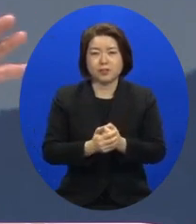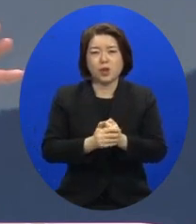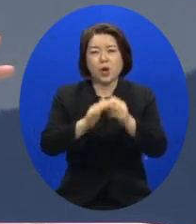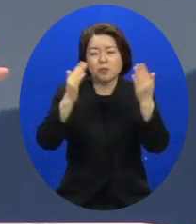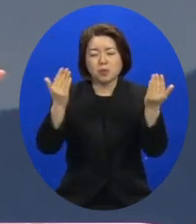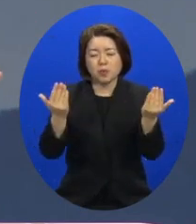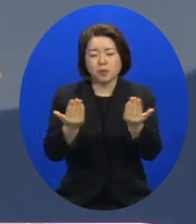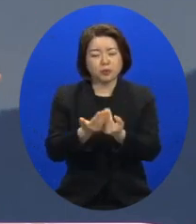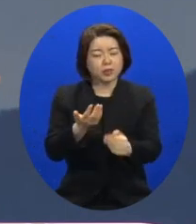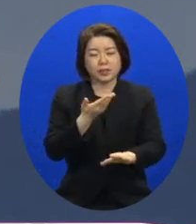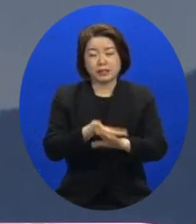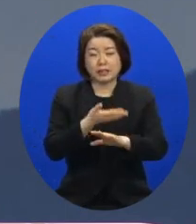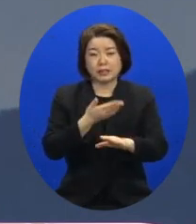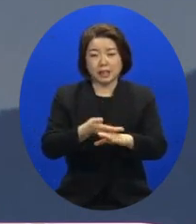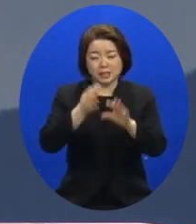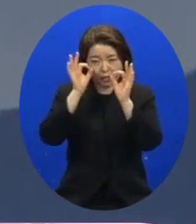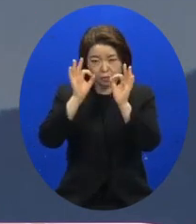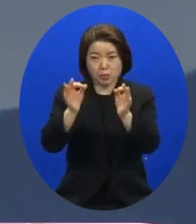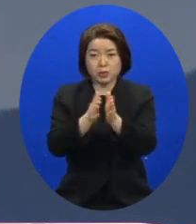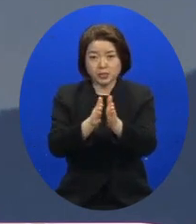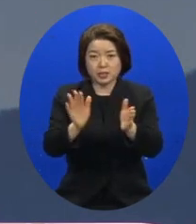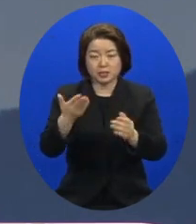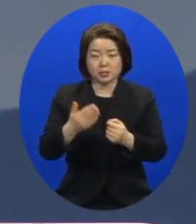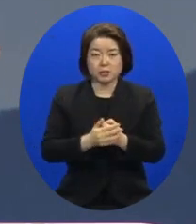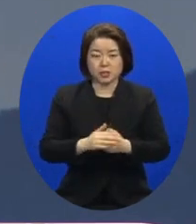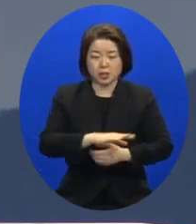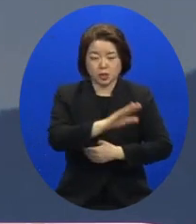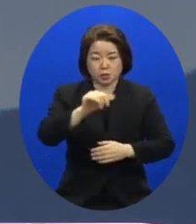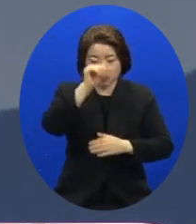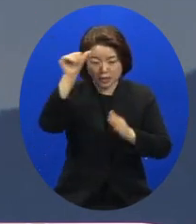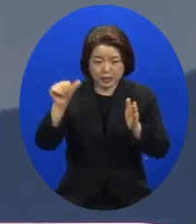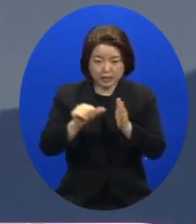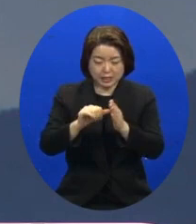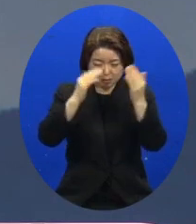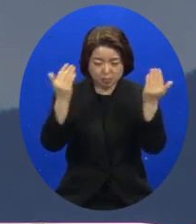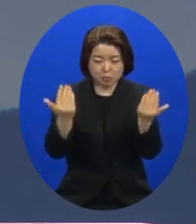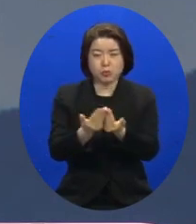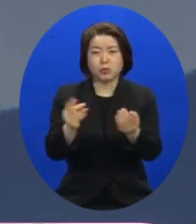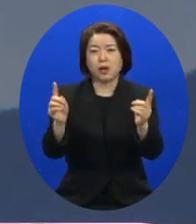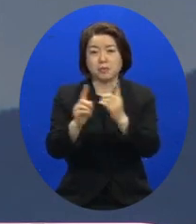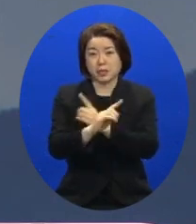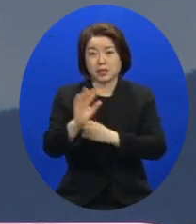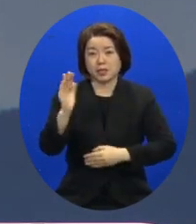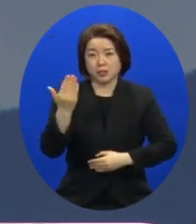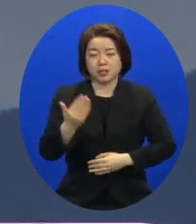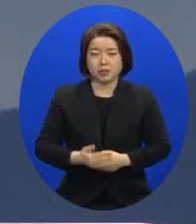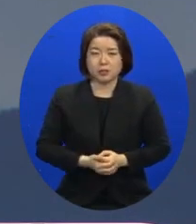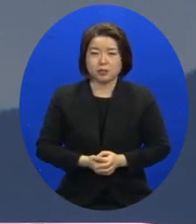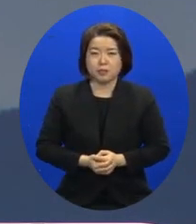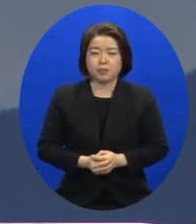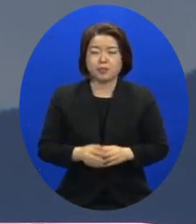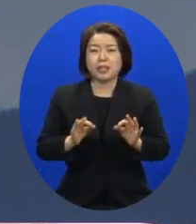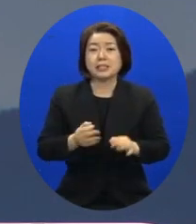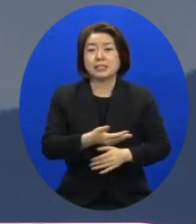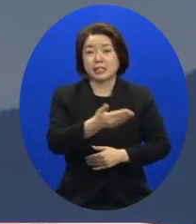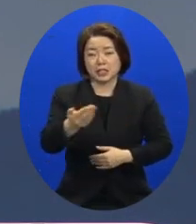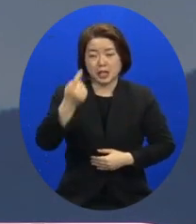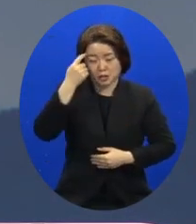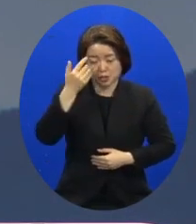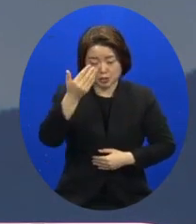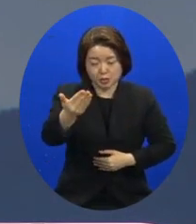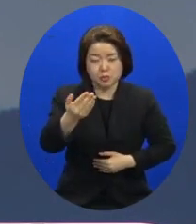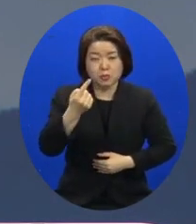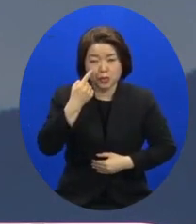모든 게 다 달리 보이기 시작하는 거예요. 우리의 인생 전체가 변하는 것입니다. 이제 여러분 질문